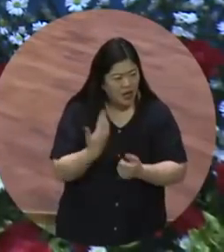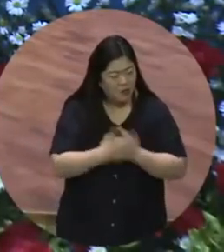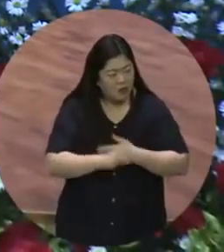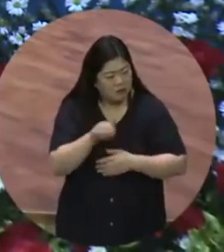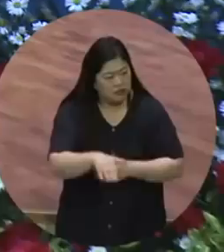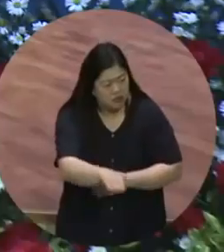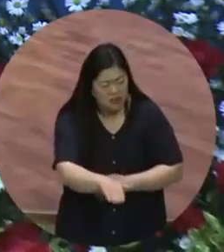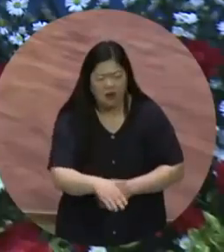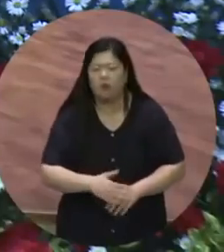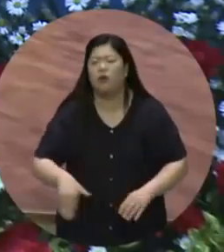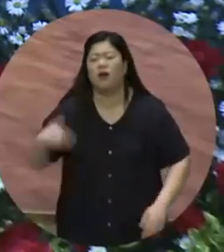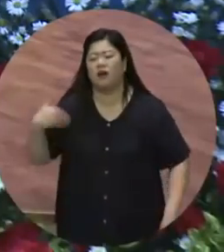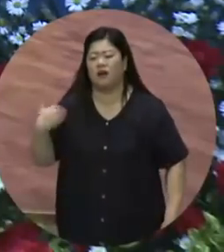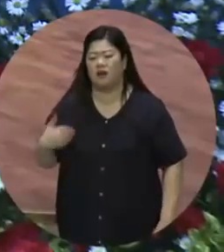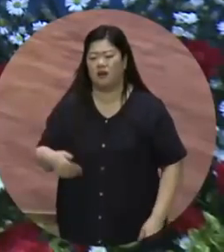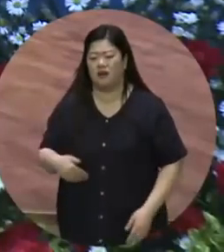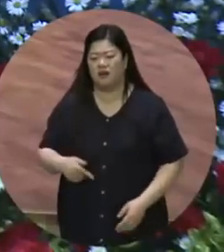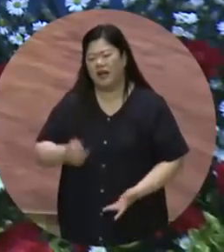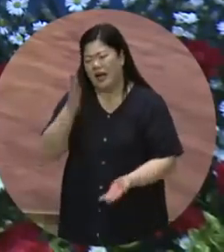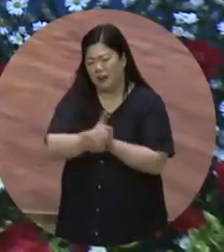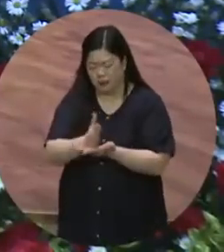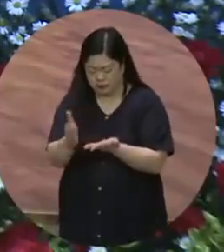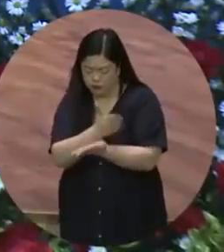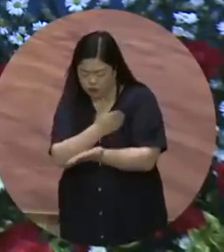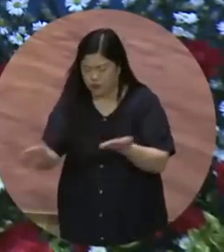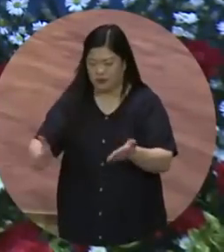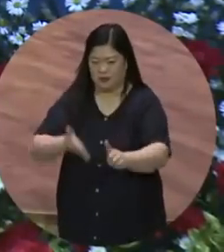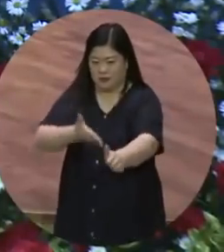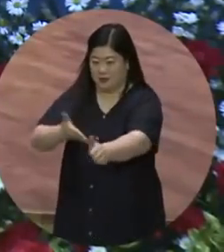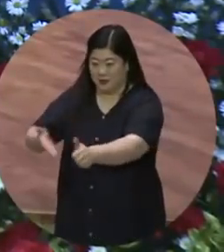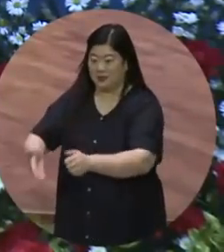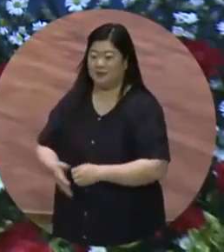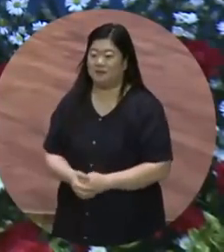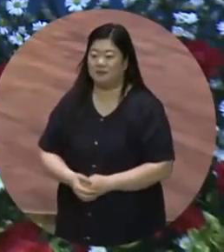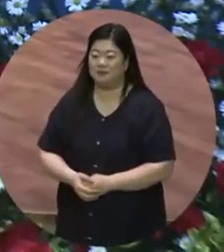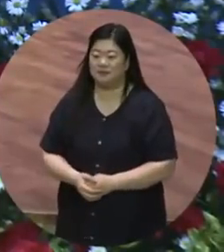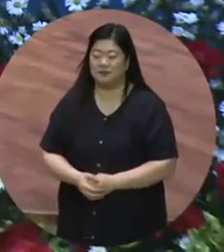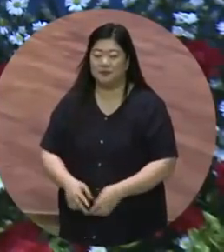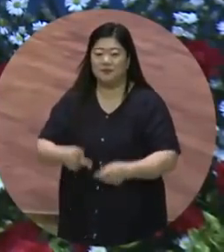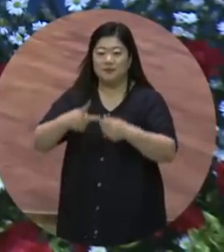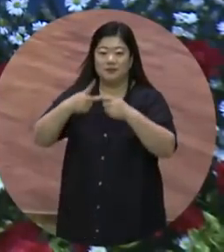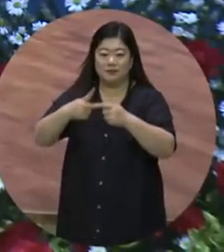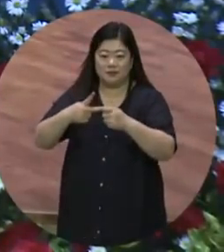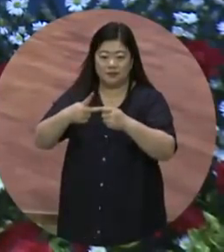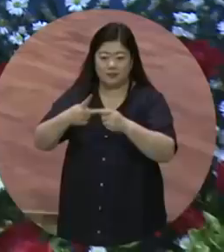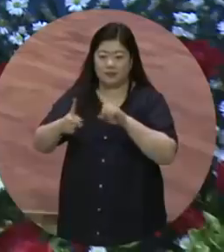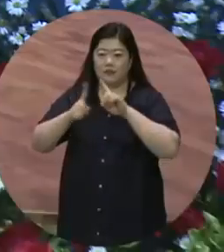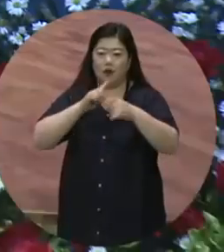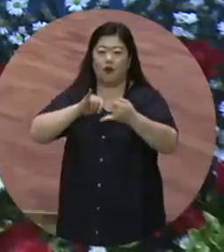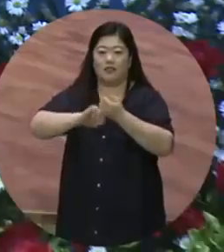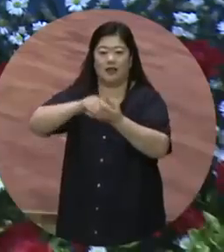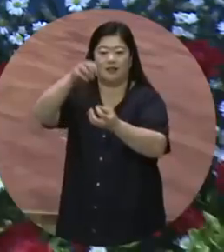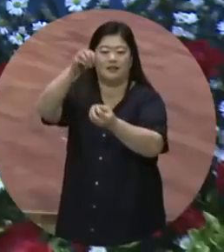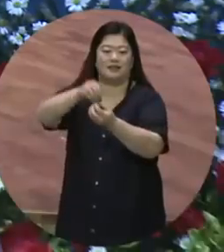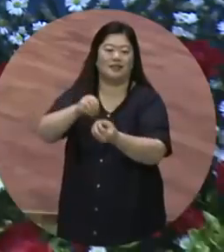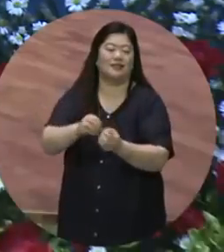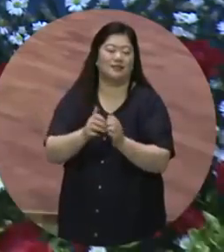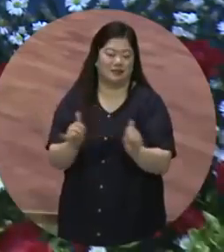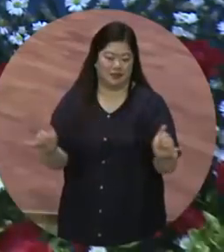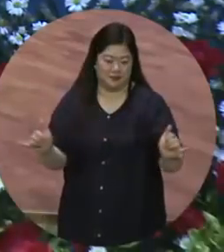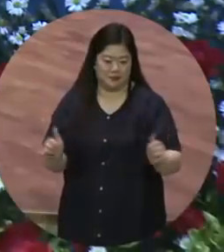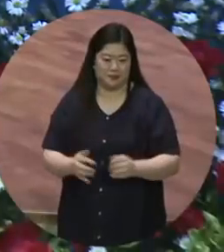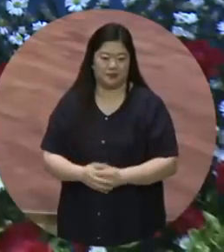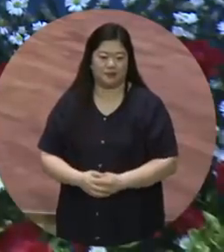거예요. 이런 믿음 가지시고 주님으로 축복합니다. 두 번째로, 언약의 계승자입니다. 본문